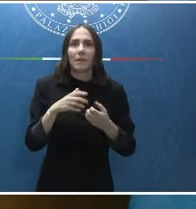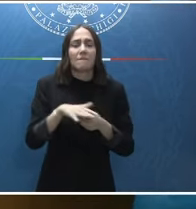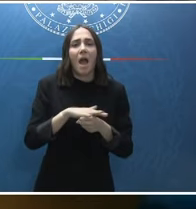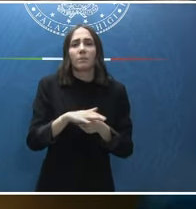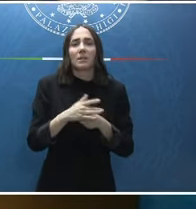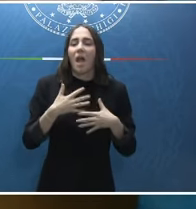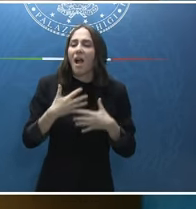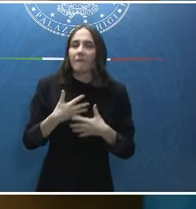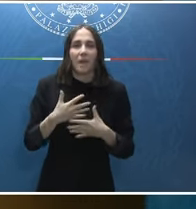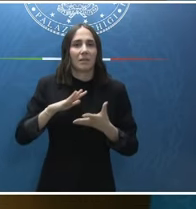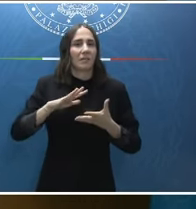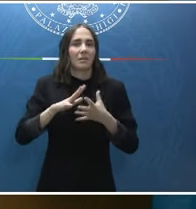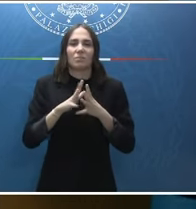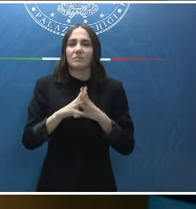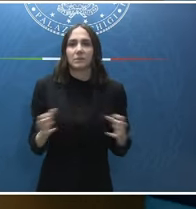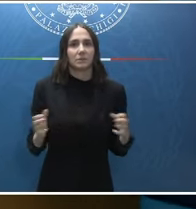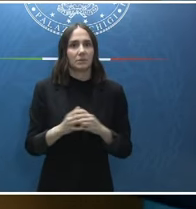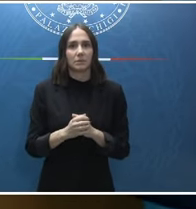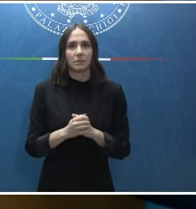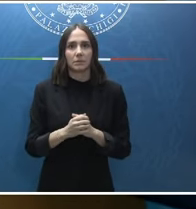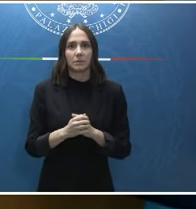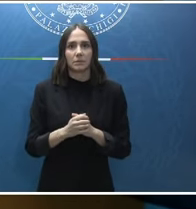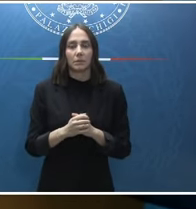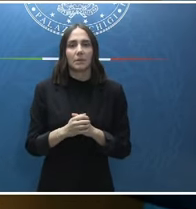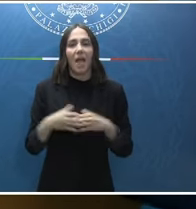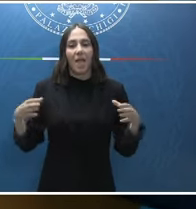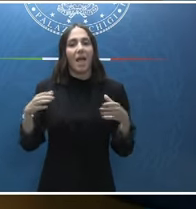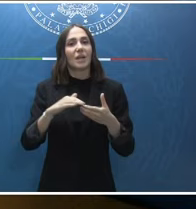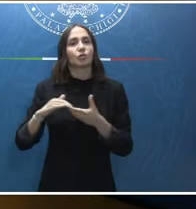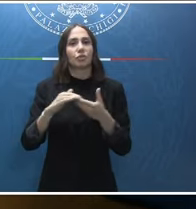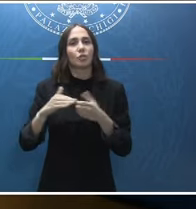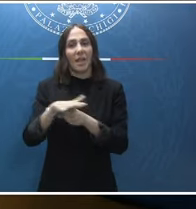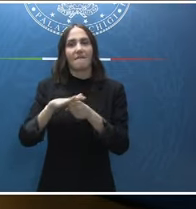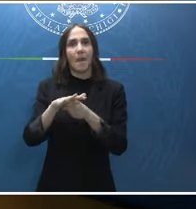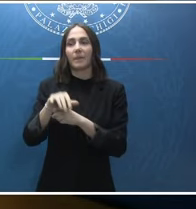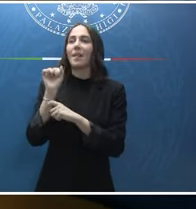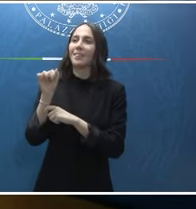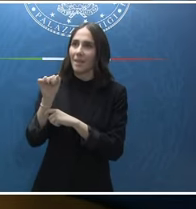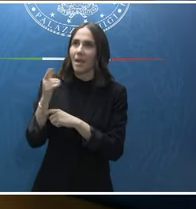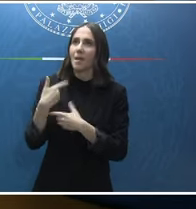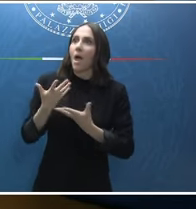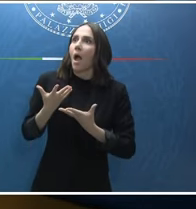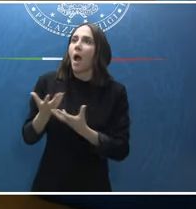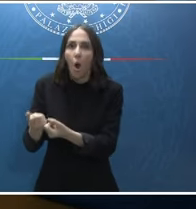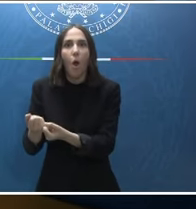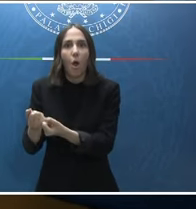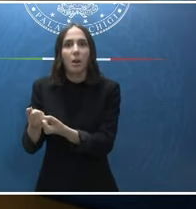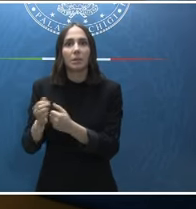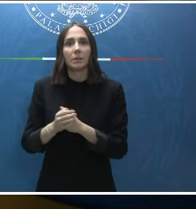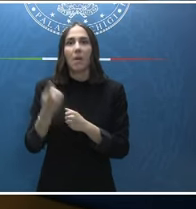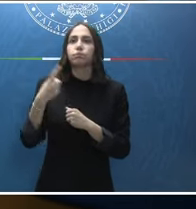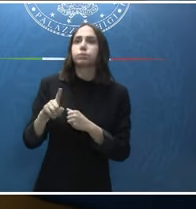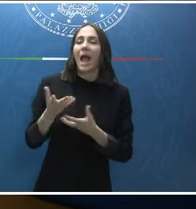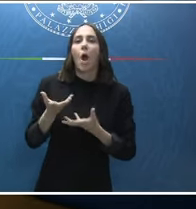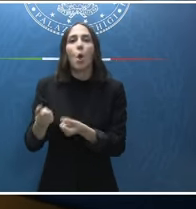cari. Bussando alla porta dell'associazione famiglie, venni accolta. Accoglienza non è uno slogan, non è una